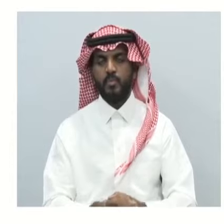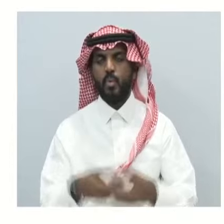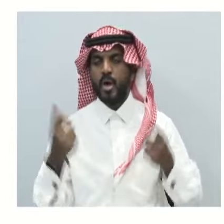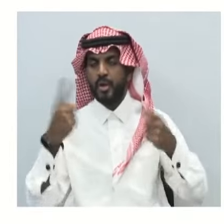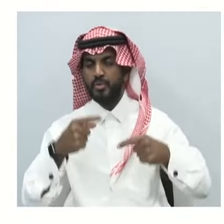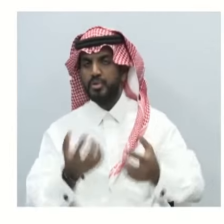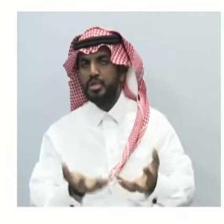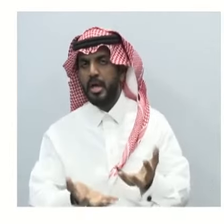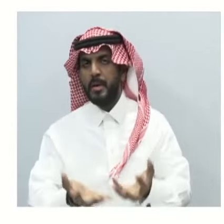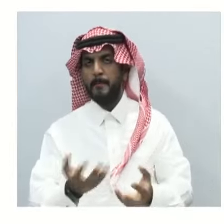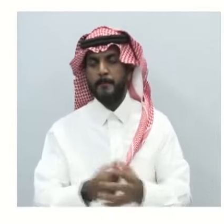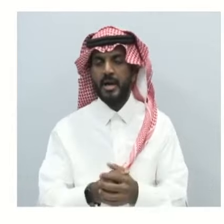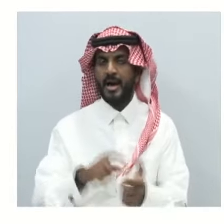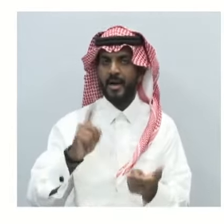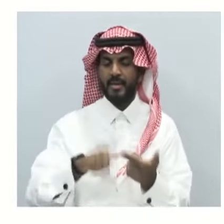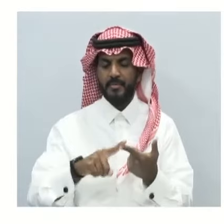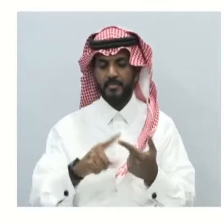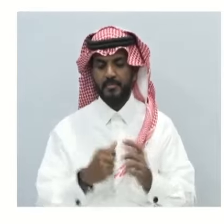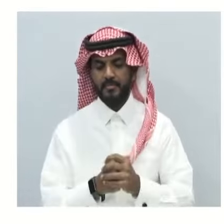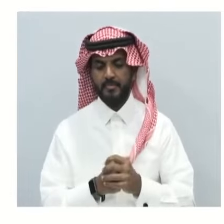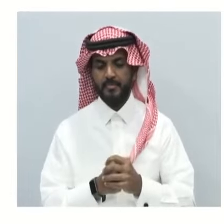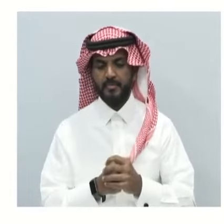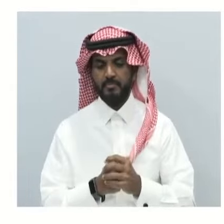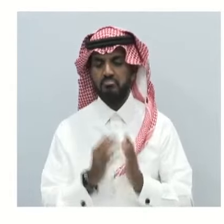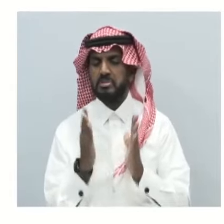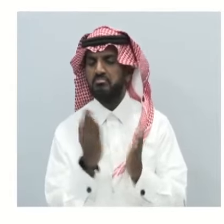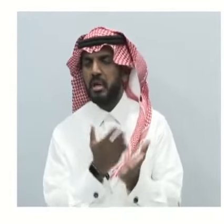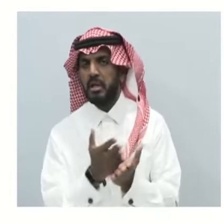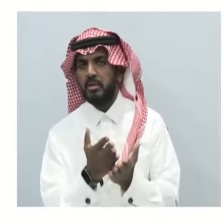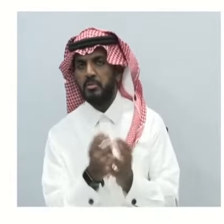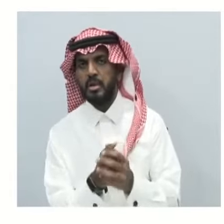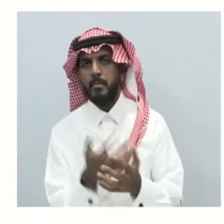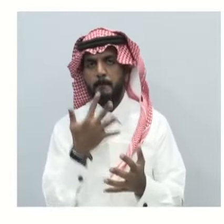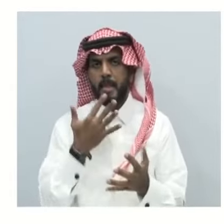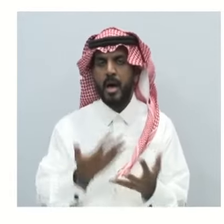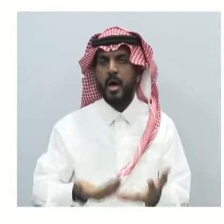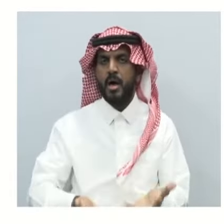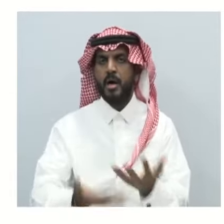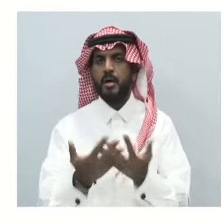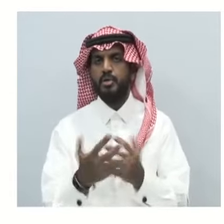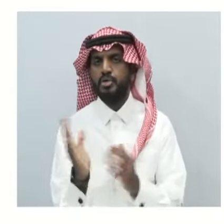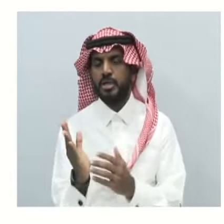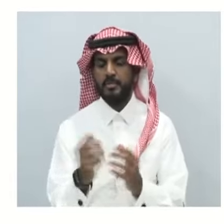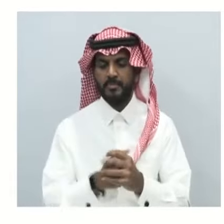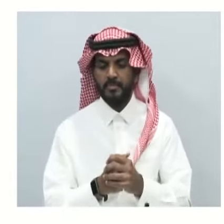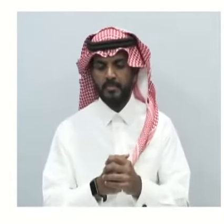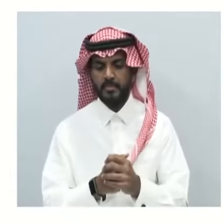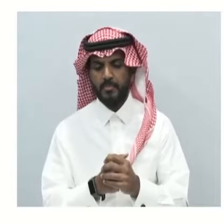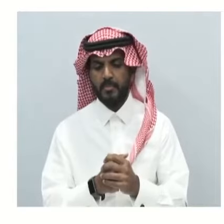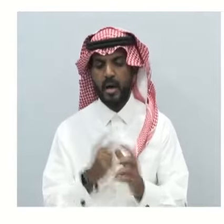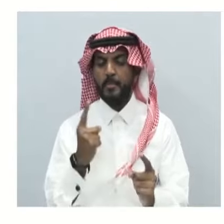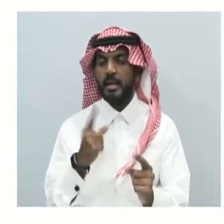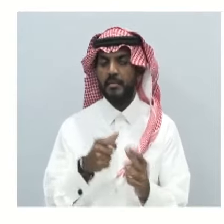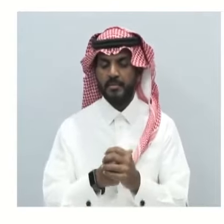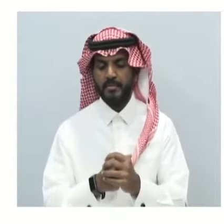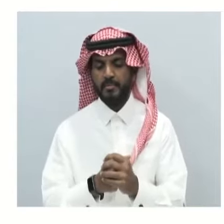ويحدث انجذاب اخر بطريقه اخرى للماء في الجهه الاخرى المقابله للارض